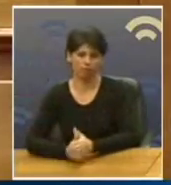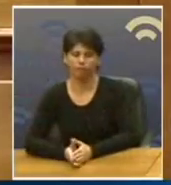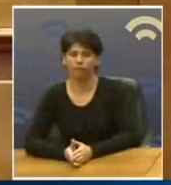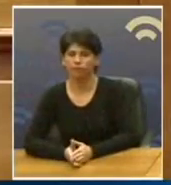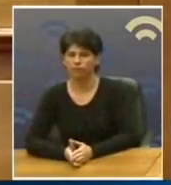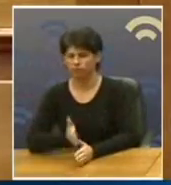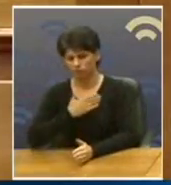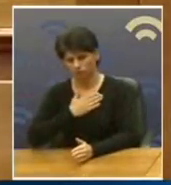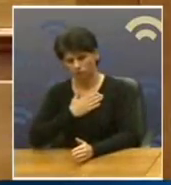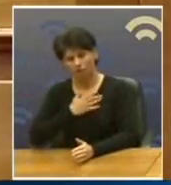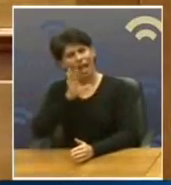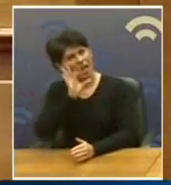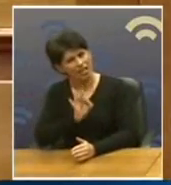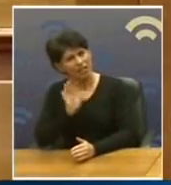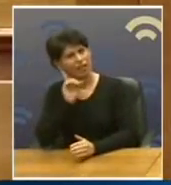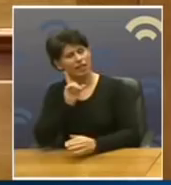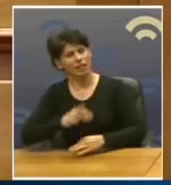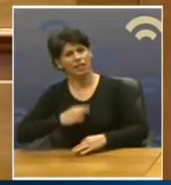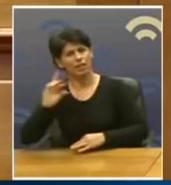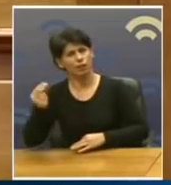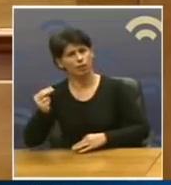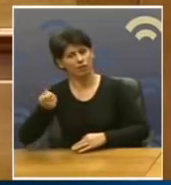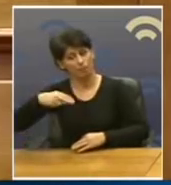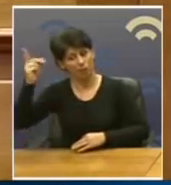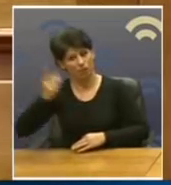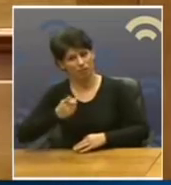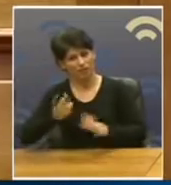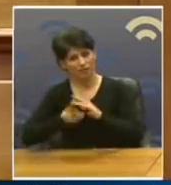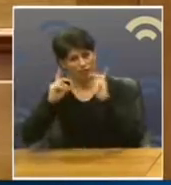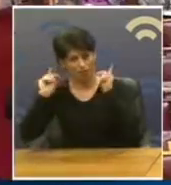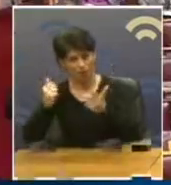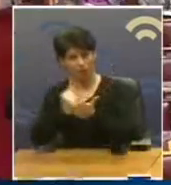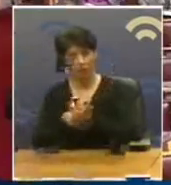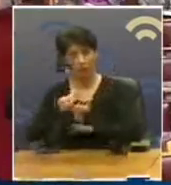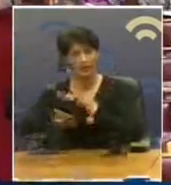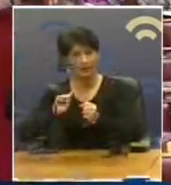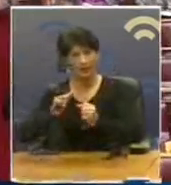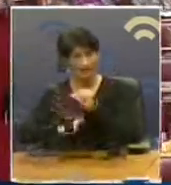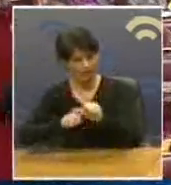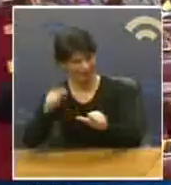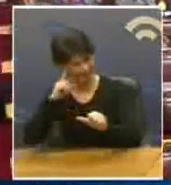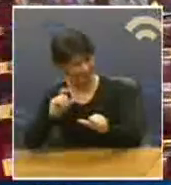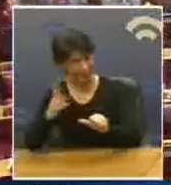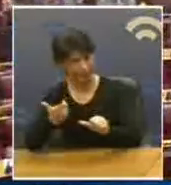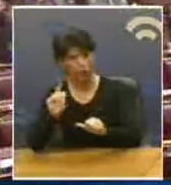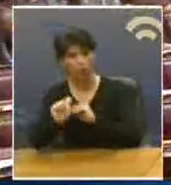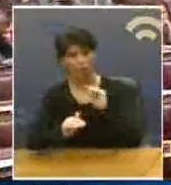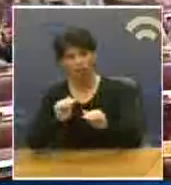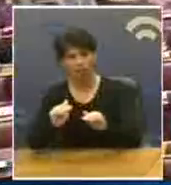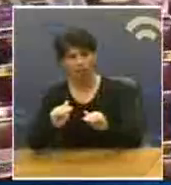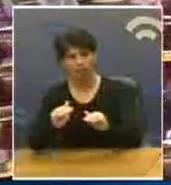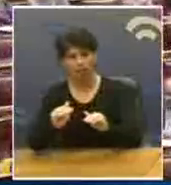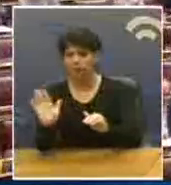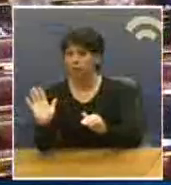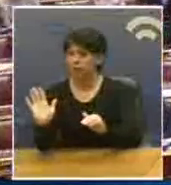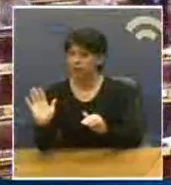Αλήθεια, κυρίες και κύριοι βουλευτές πλειοψηφίας της Νέας Δημοκρατίας και του Κινάλ, ξέρετε ποιο είναι το ερώτημα το οποίο θα επικρέμεται στα